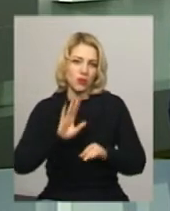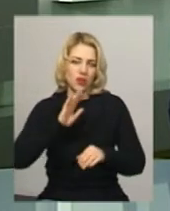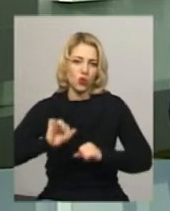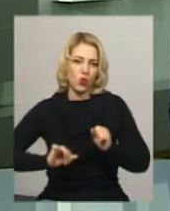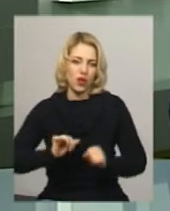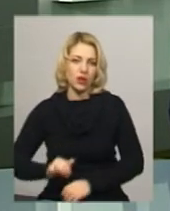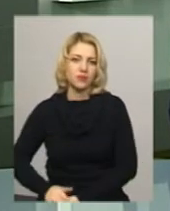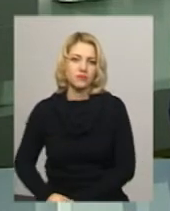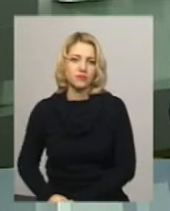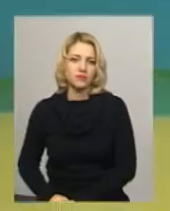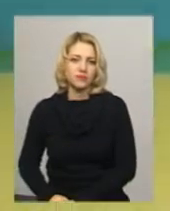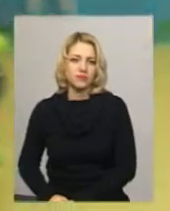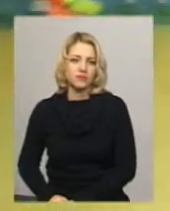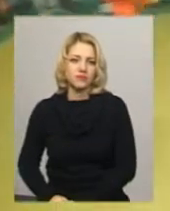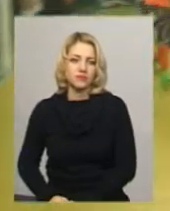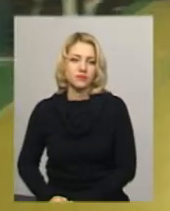колега Вікторія Зелінська.